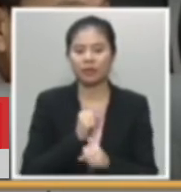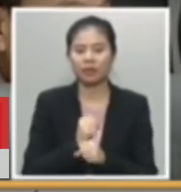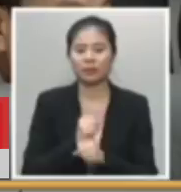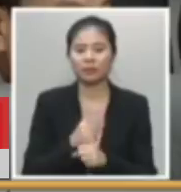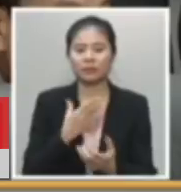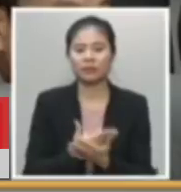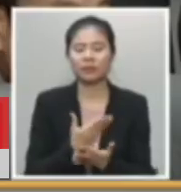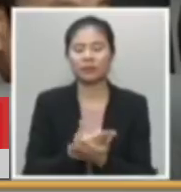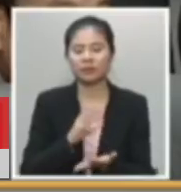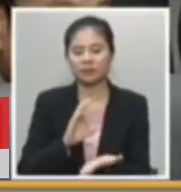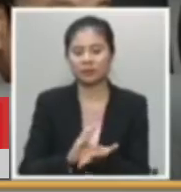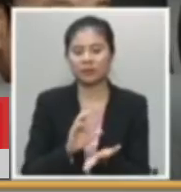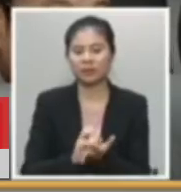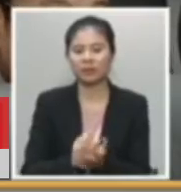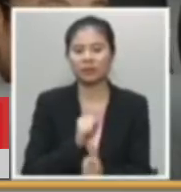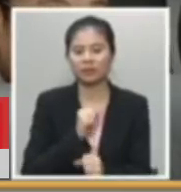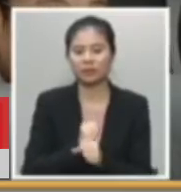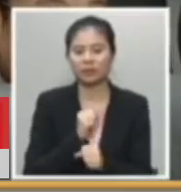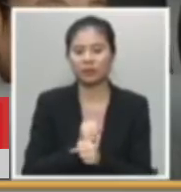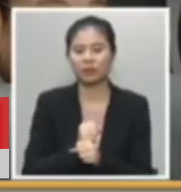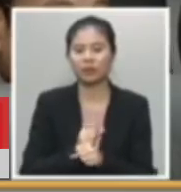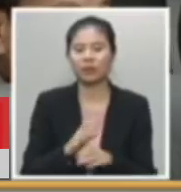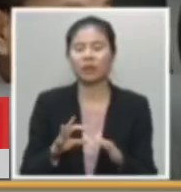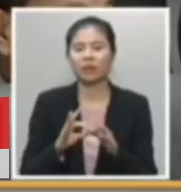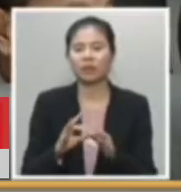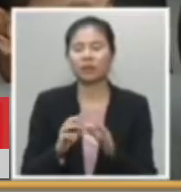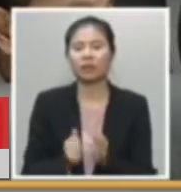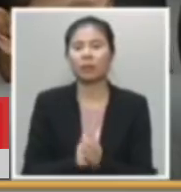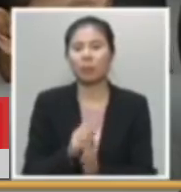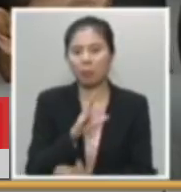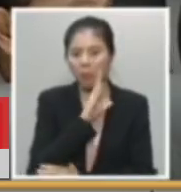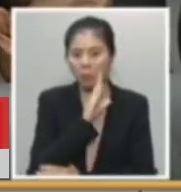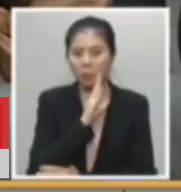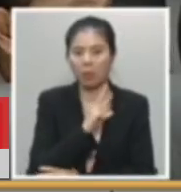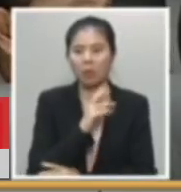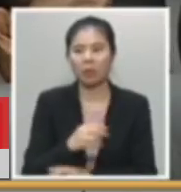าณเพื่อไปจัดเรื่องเทียมๆใส่มาทั้งหมดเลย